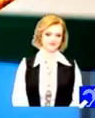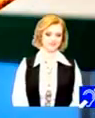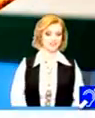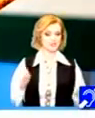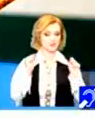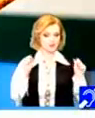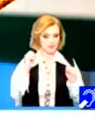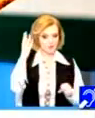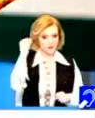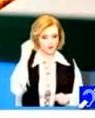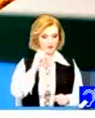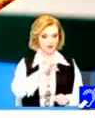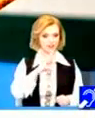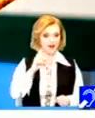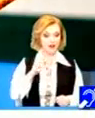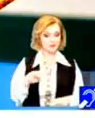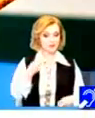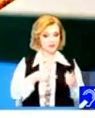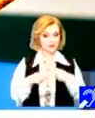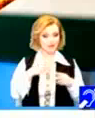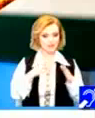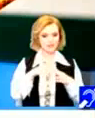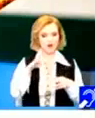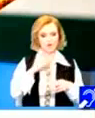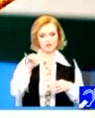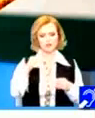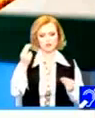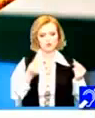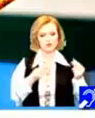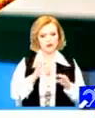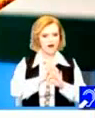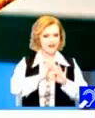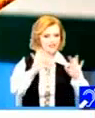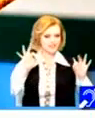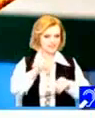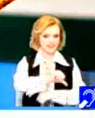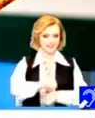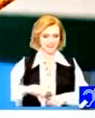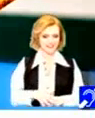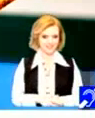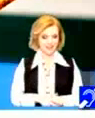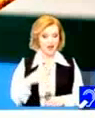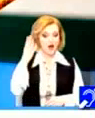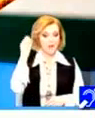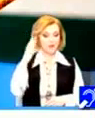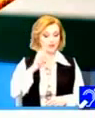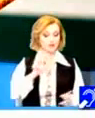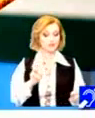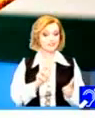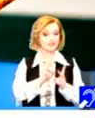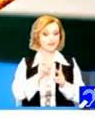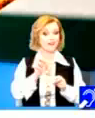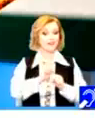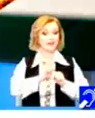Tenismenul Radu Albot a revenit acasă după ce a avut o prestație impresionantă în ultimele luni în meciuri internaționale. Basarabeanul a fost întâmpinat ca